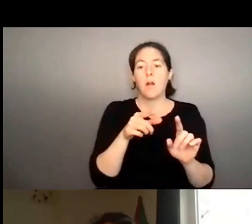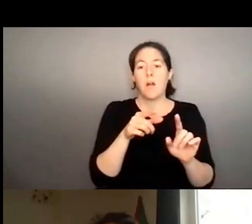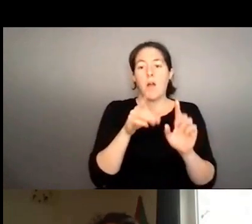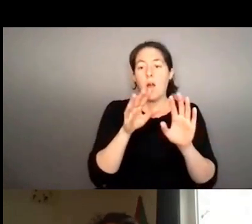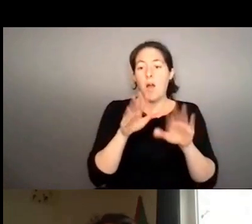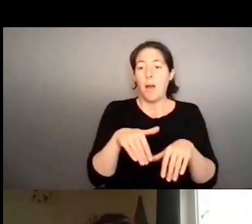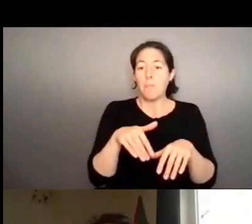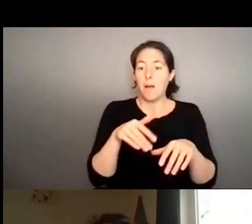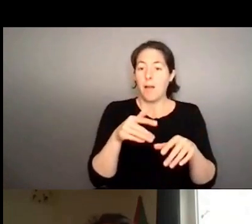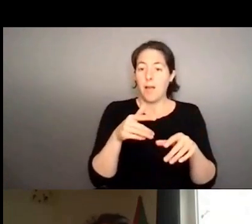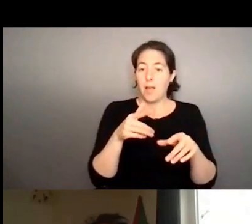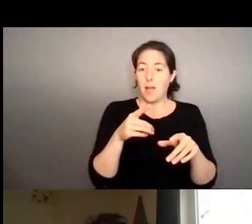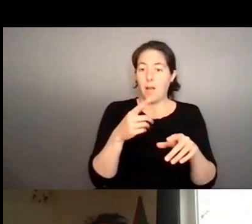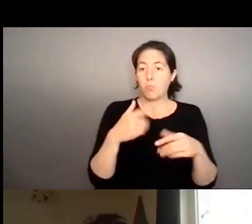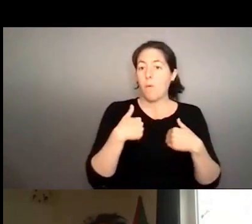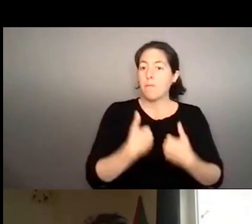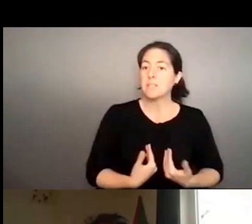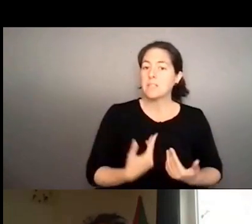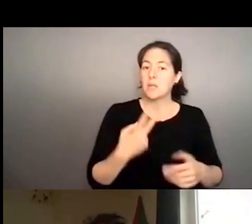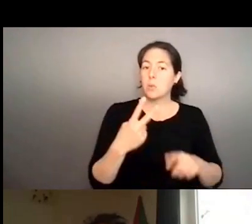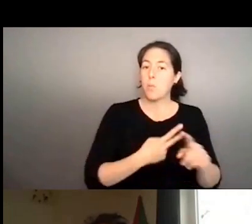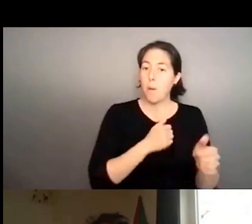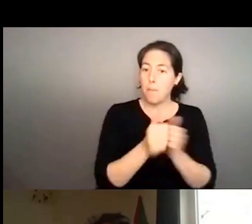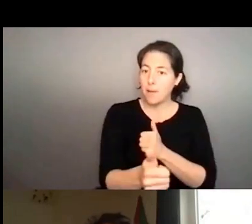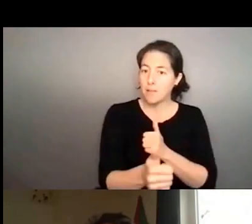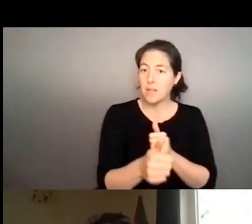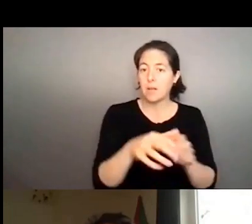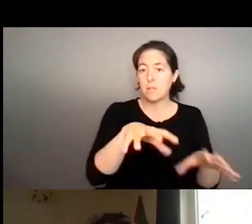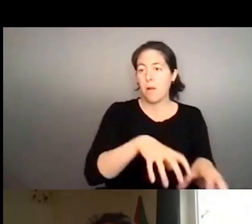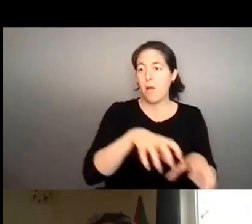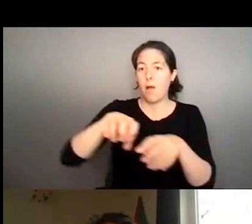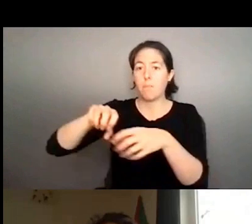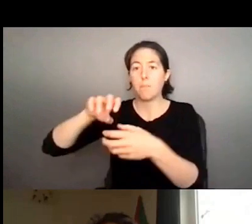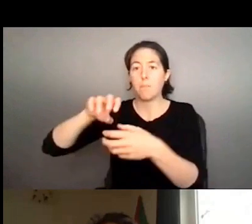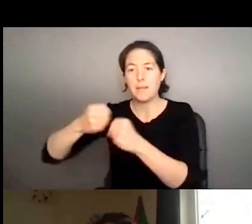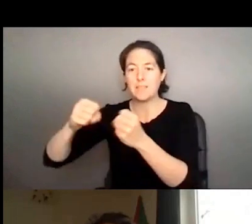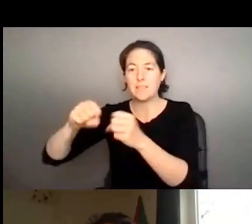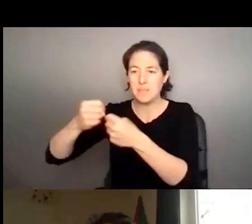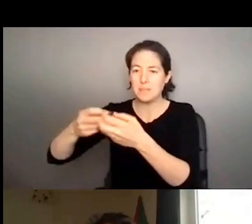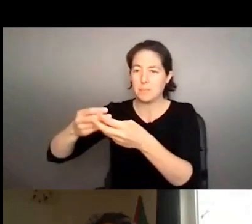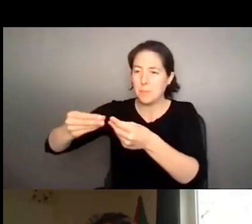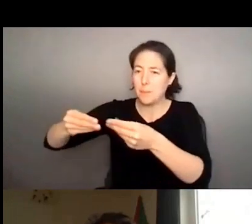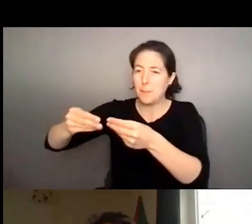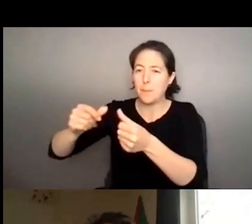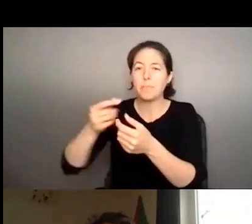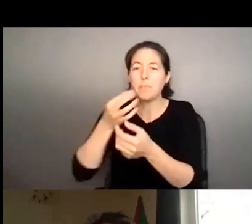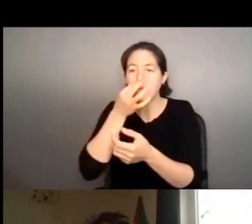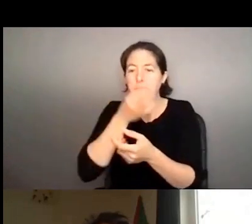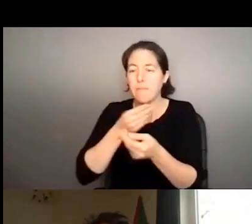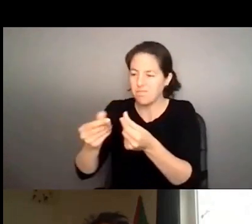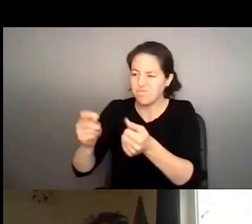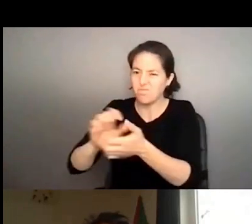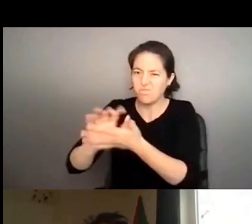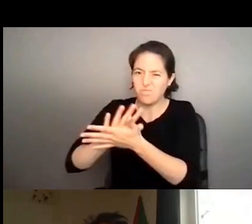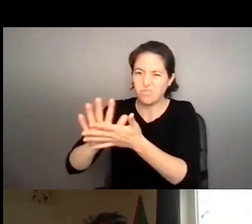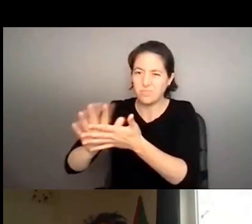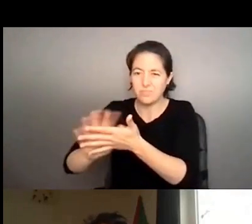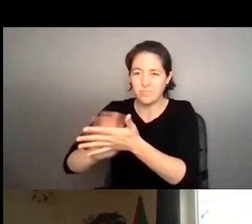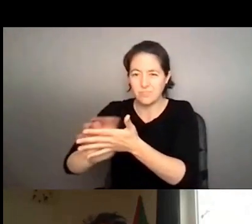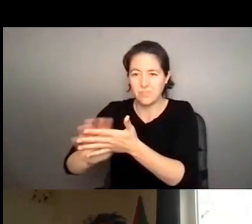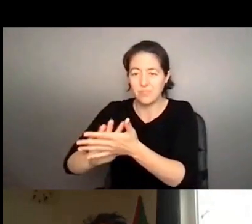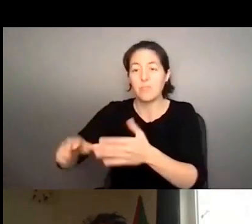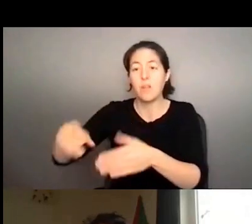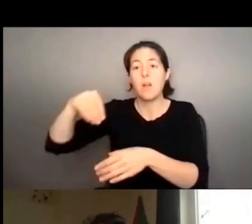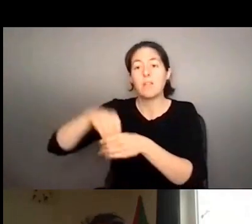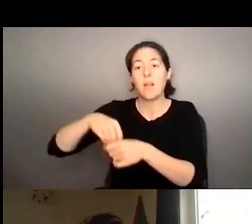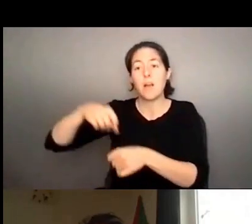briser le bloc. Hein, comme il se propage par contact, on va essayer de le briser le plus finement possible. Puis si on le dépose au fond d'une